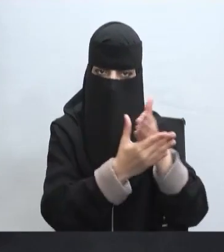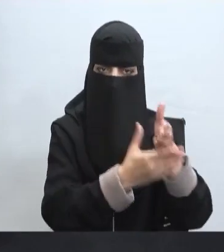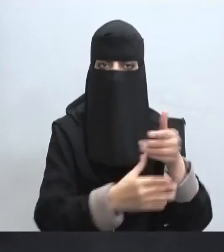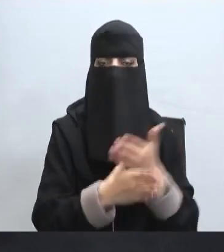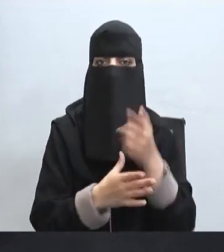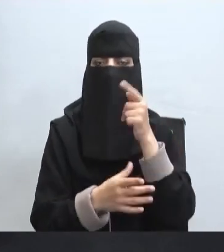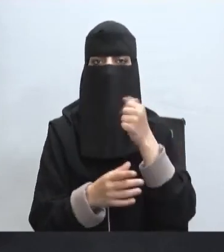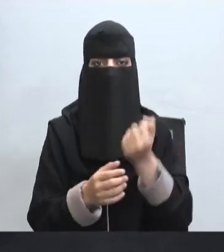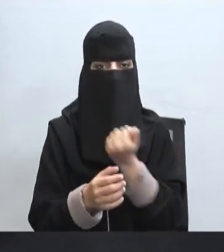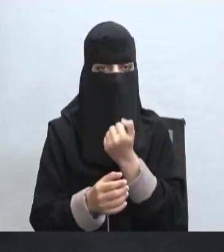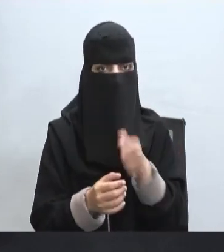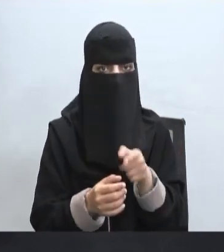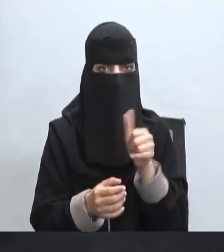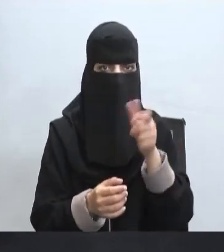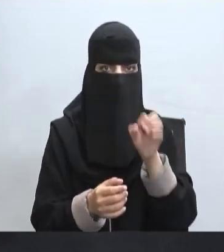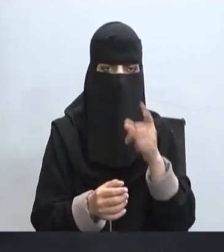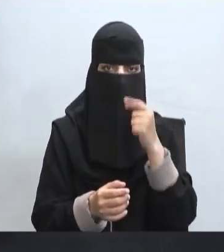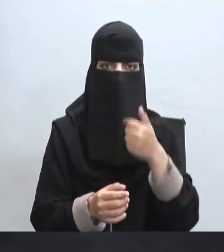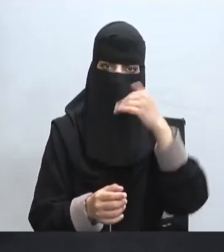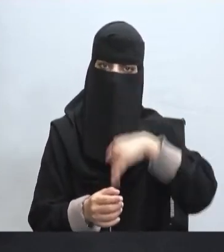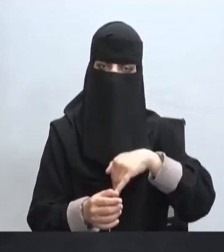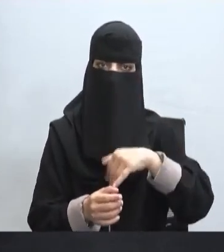سواء كانت كاحت او حتى